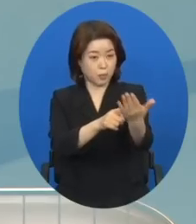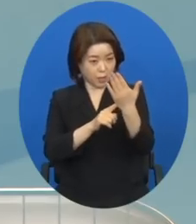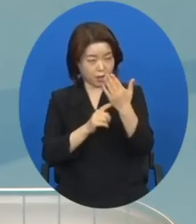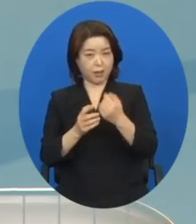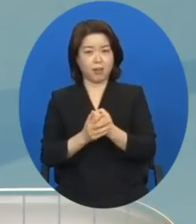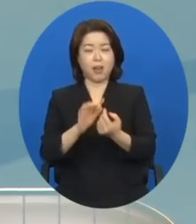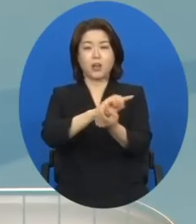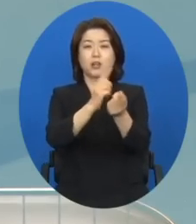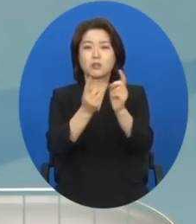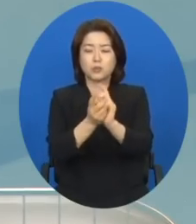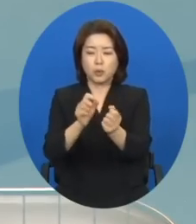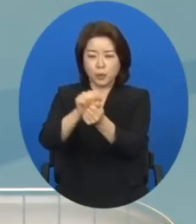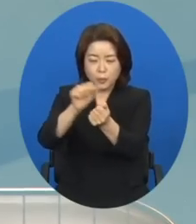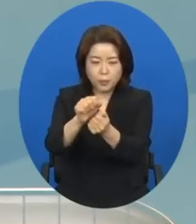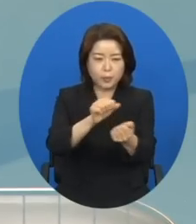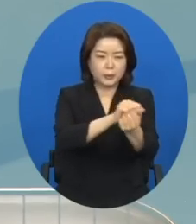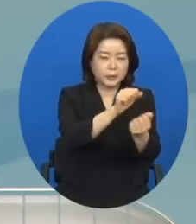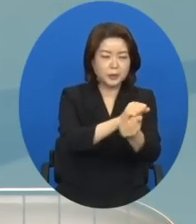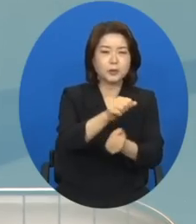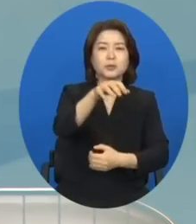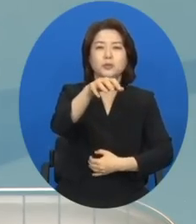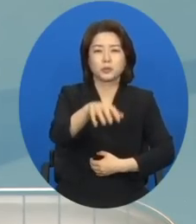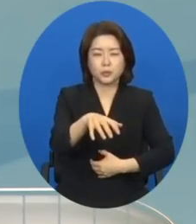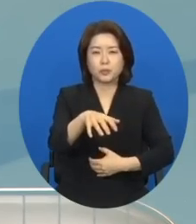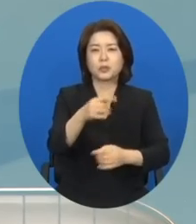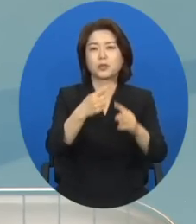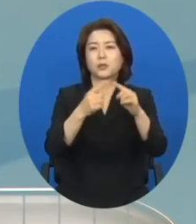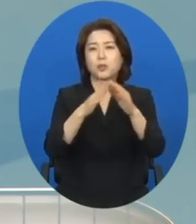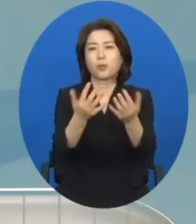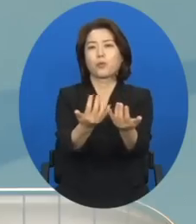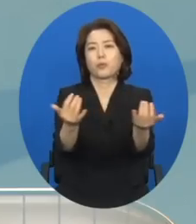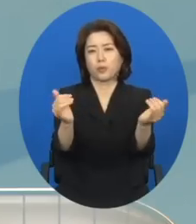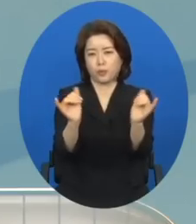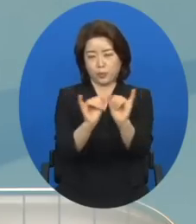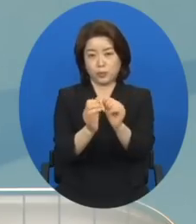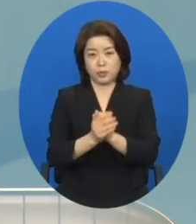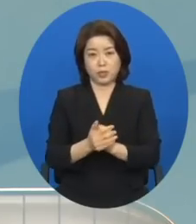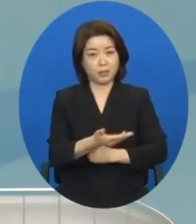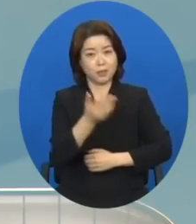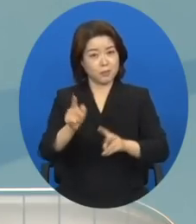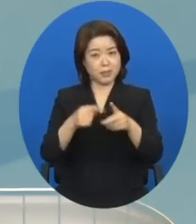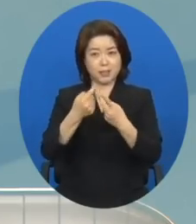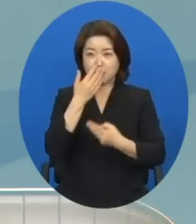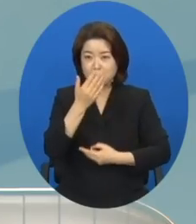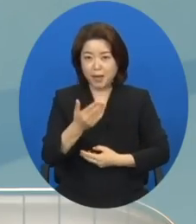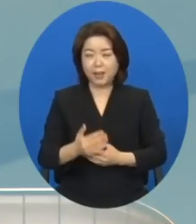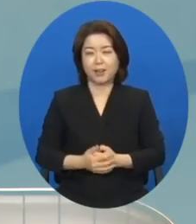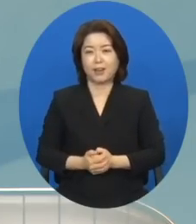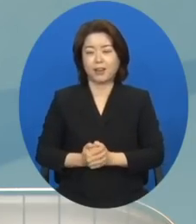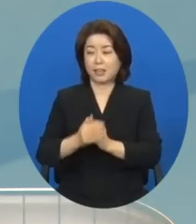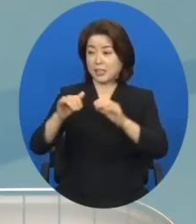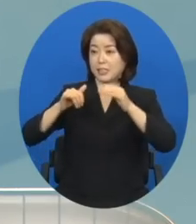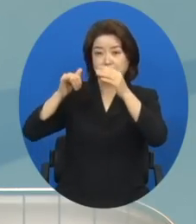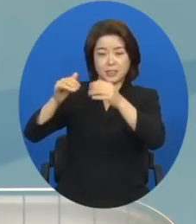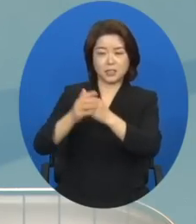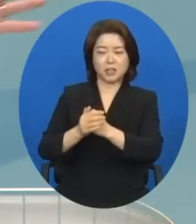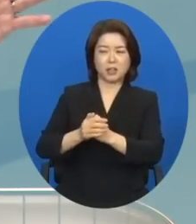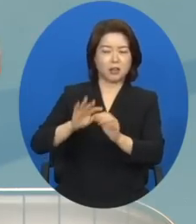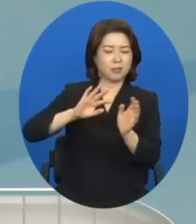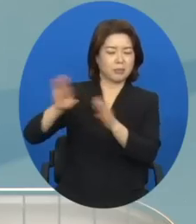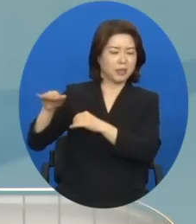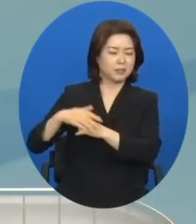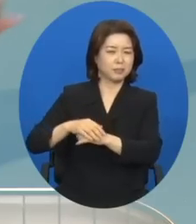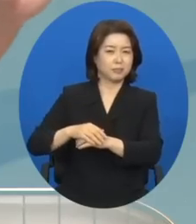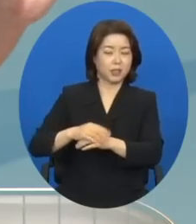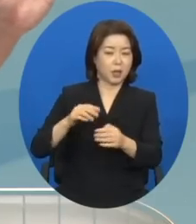그리고 서로 씻어주는 것이 교회라는 것입니다. 여러분 이해하시겠습니까? 세상에서는 그냥 피하면 되죠.